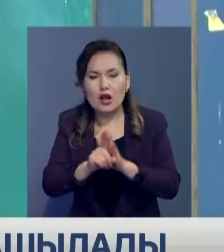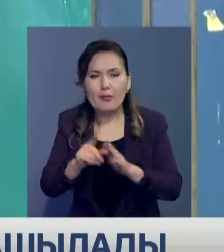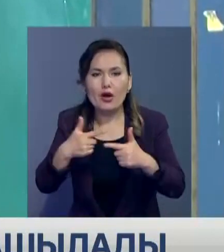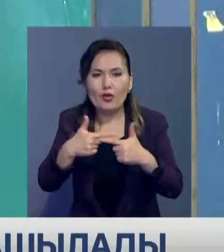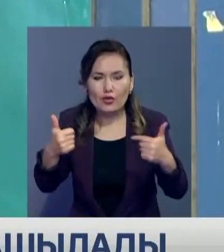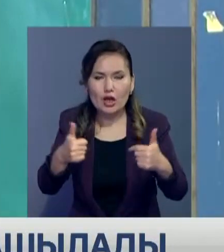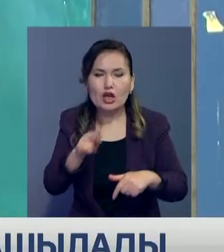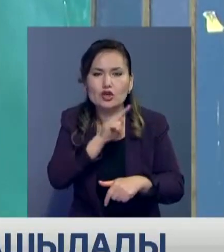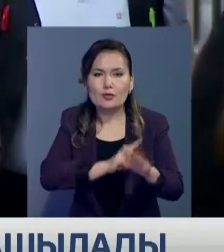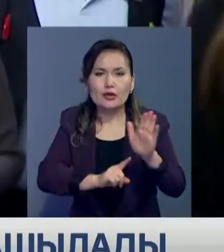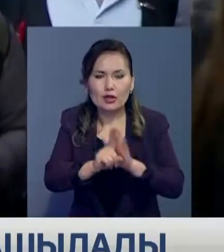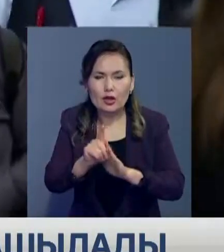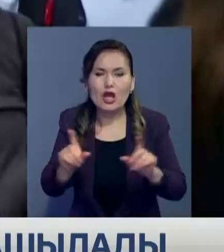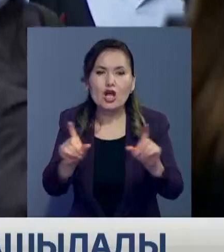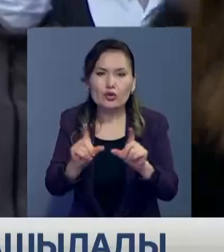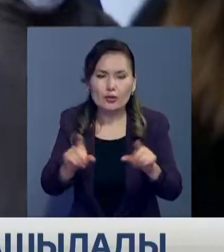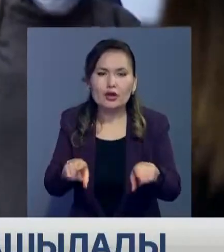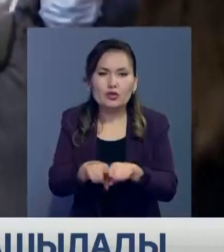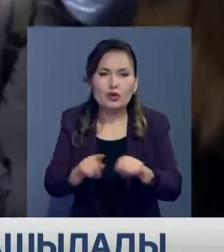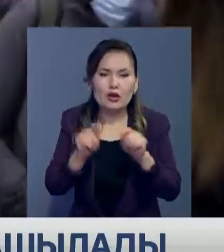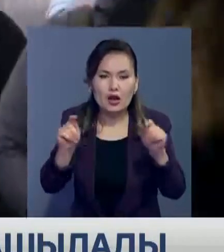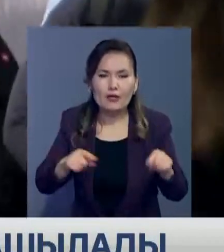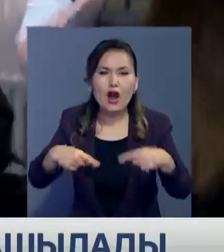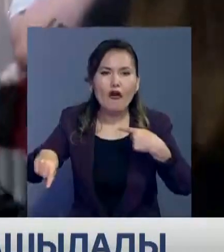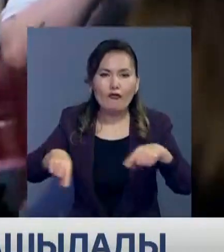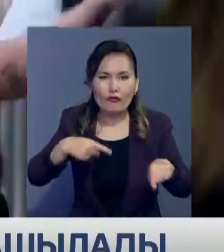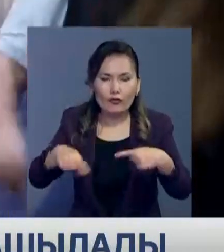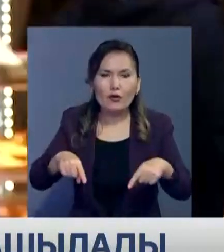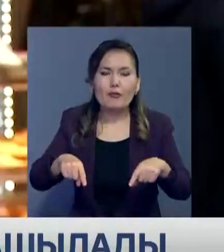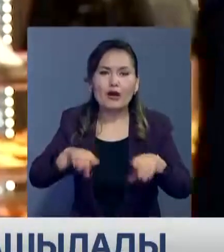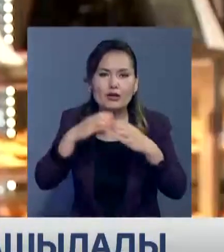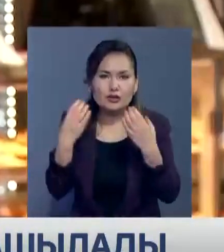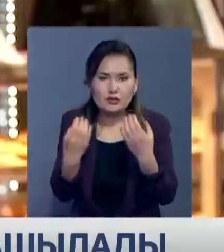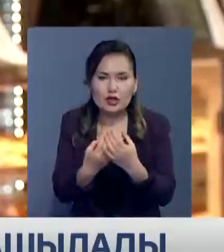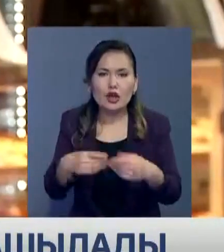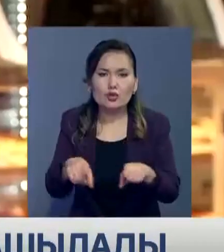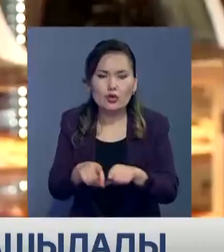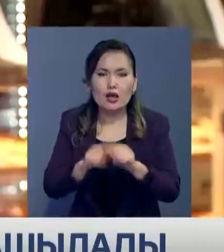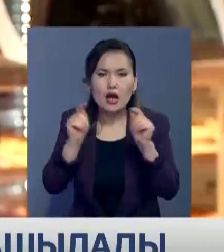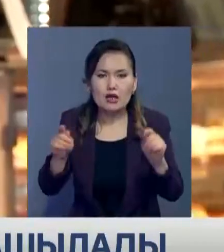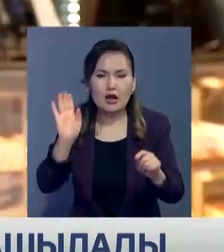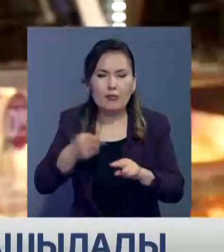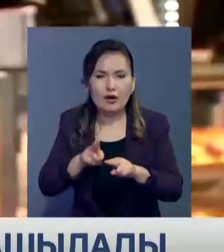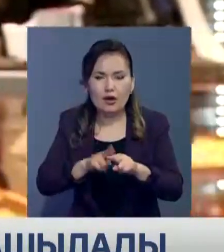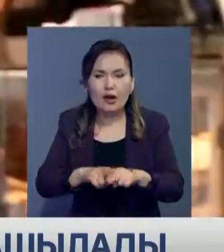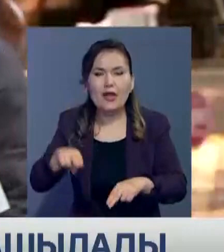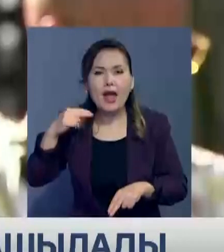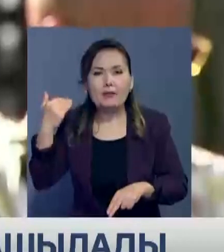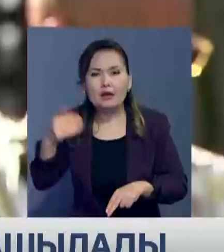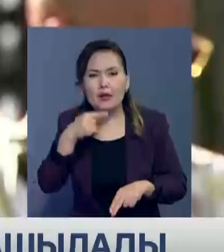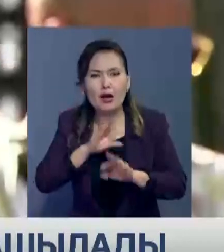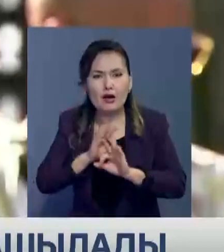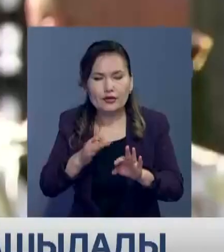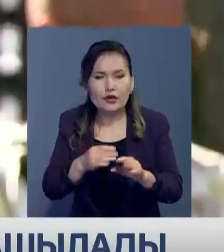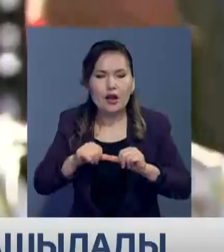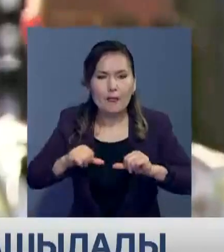істей бастайды. Дүкендер де жаппай ашылады. Футбол клубтарда көрермендерсіз ойын өткізе бастайды. Ангела Меркель өңір басшыларымен